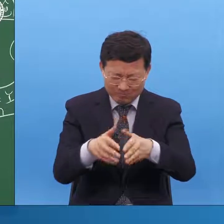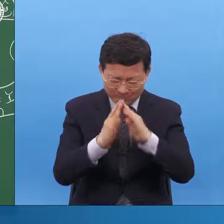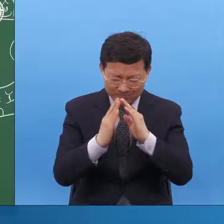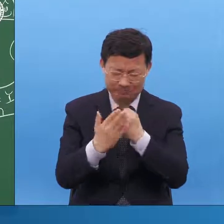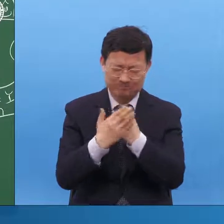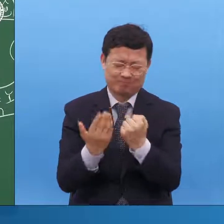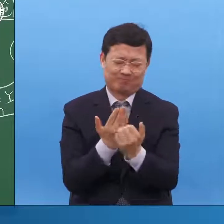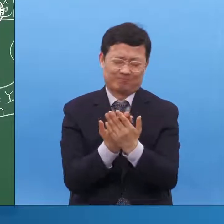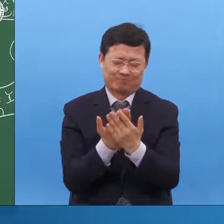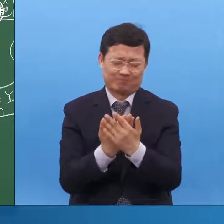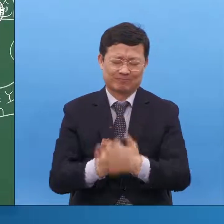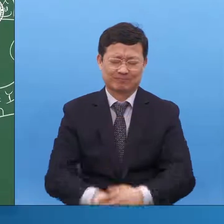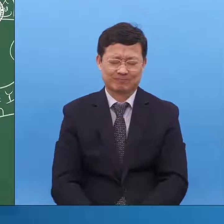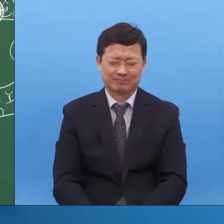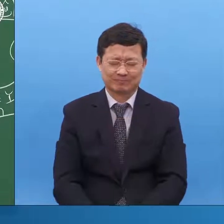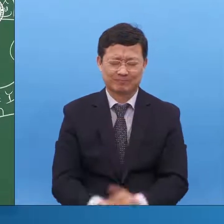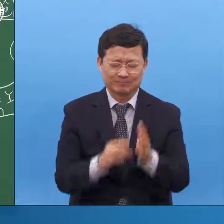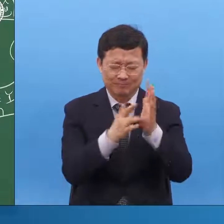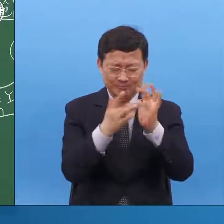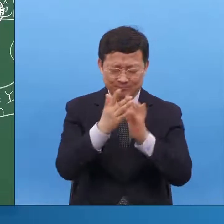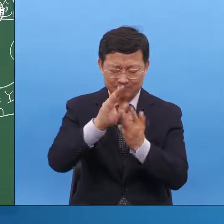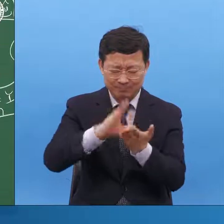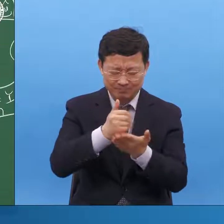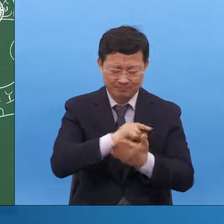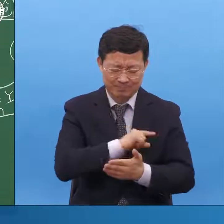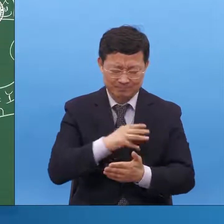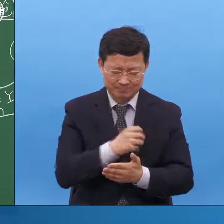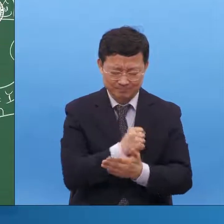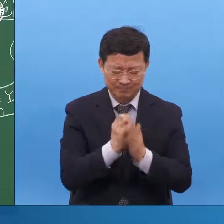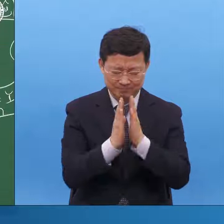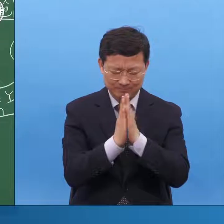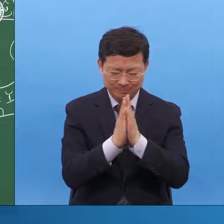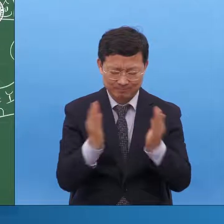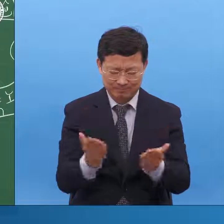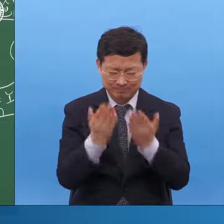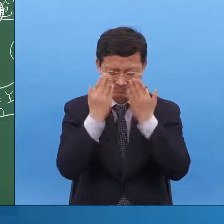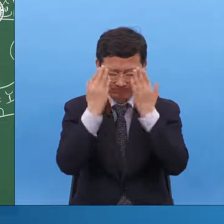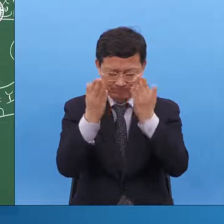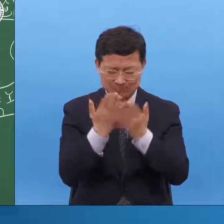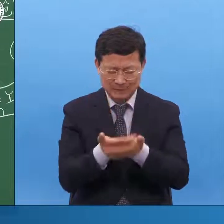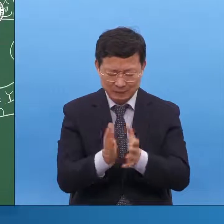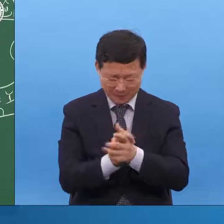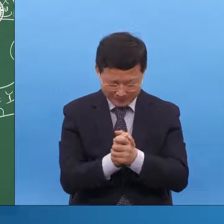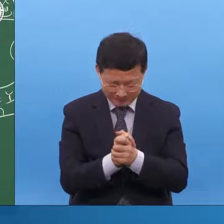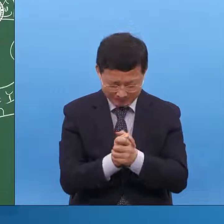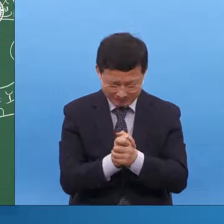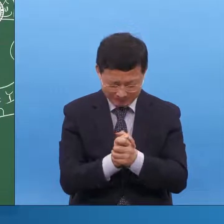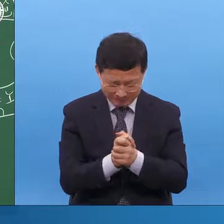have this new setting. 예수 그리스도 이름으로 In Jesus 기도하옵나이다. Christ's name we pray. 아멘.